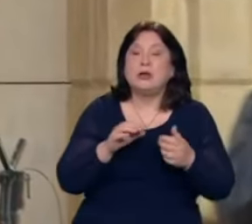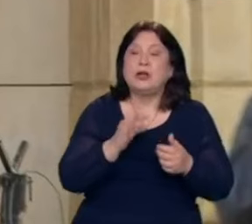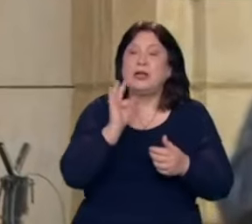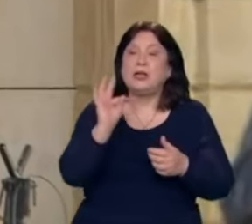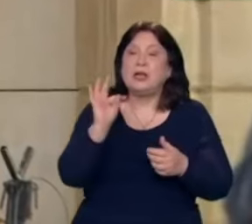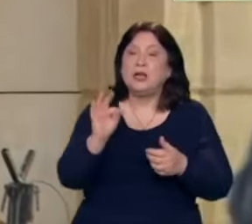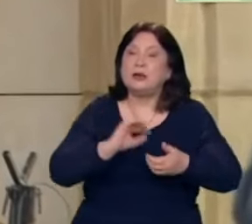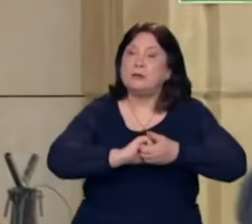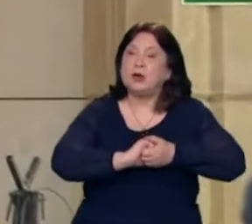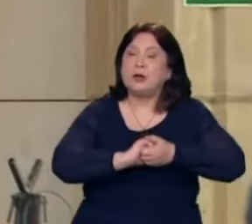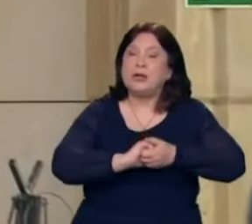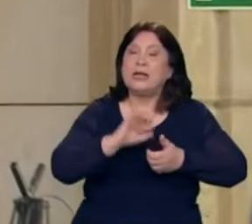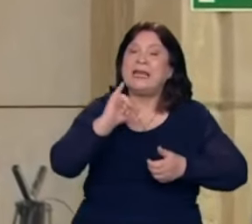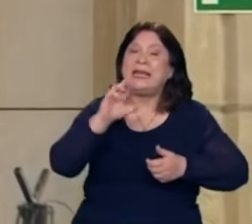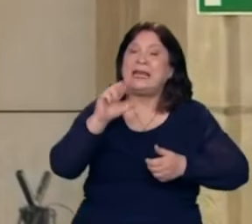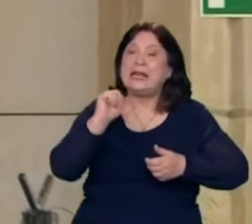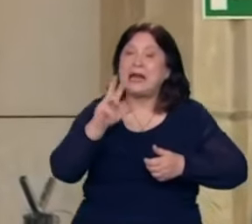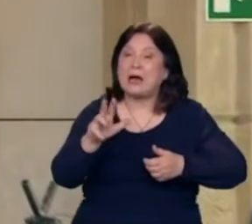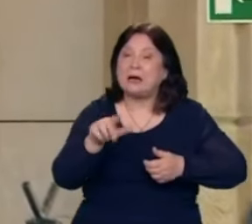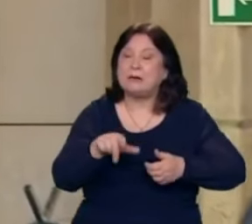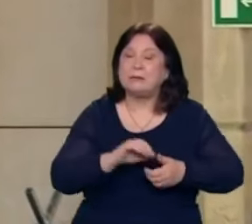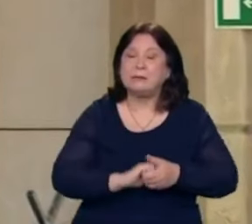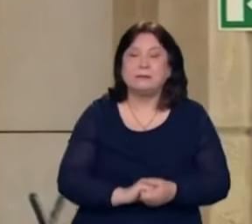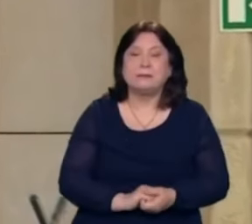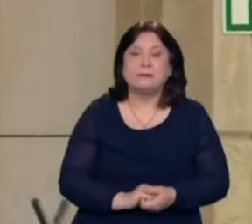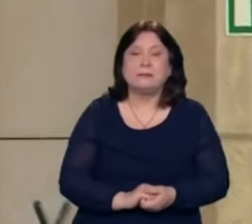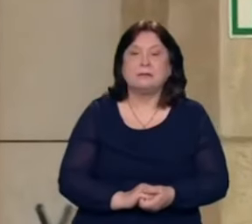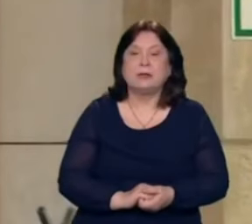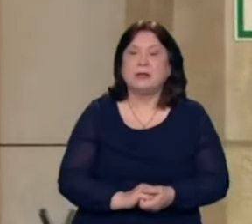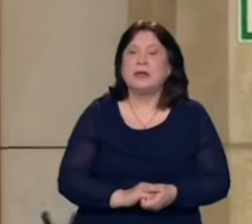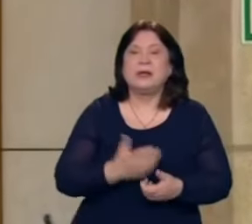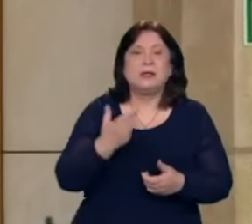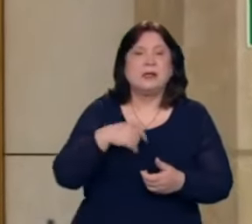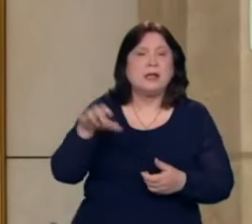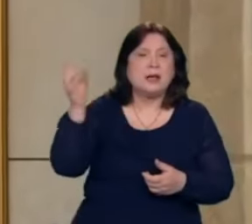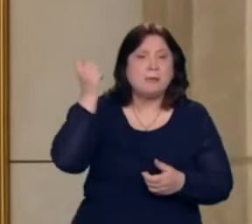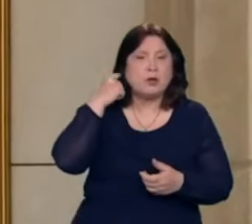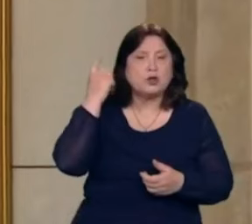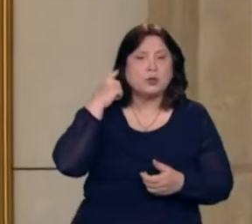koalicjantów w Iraku nie